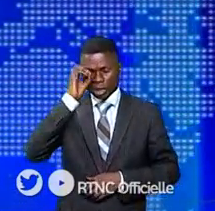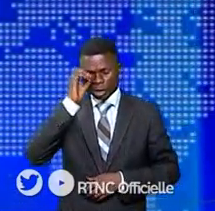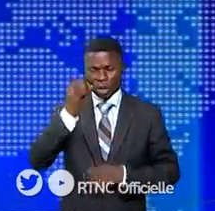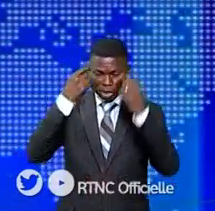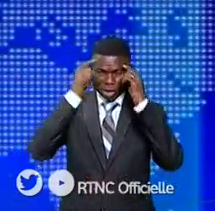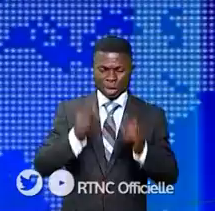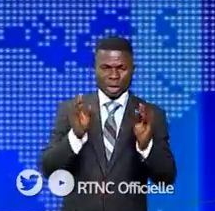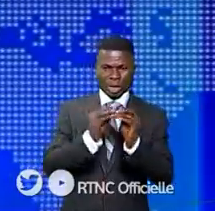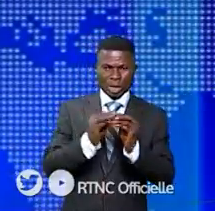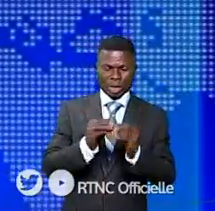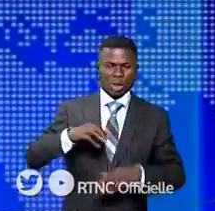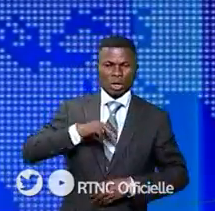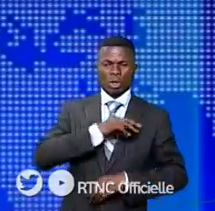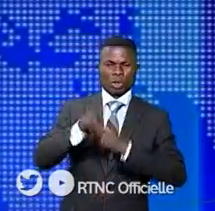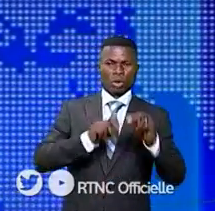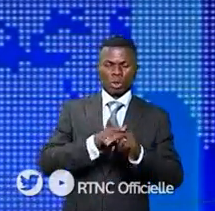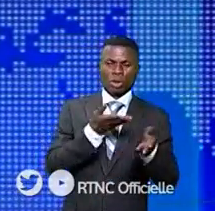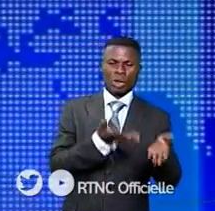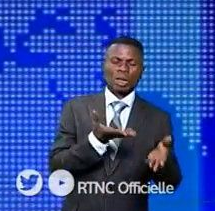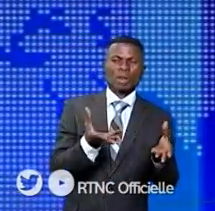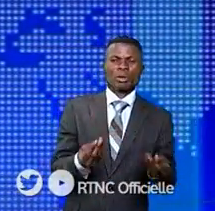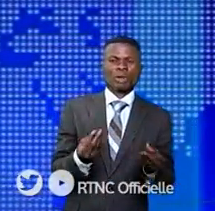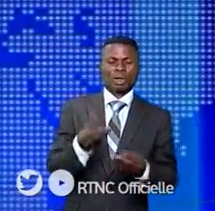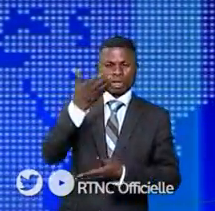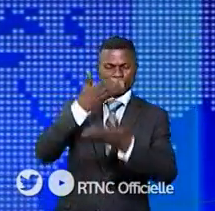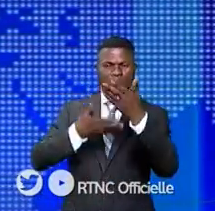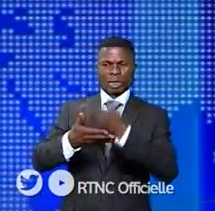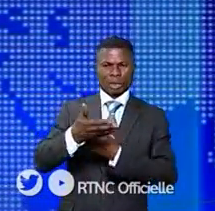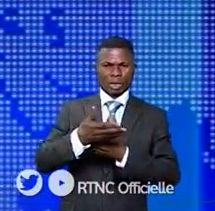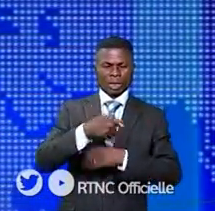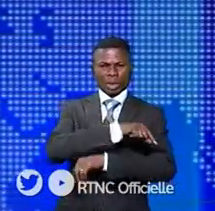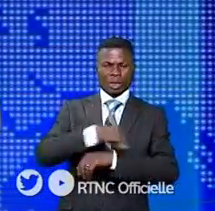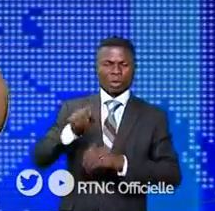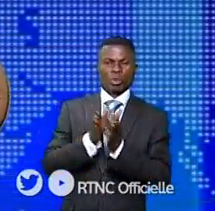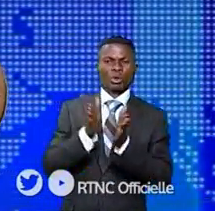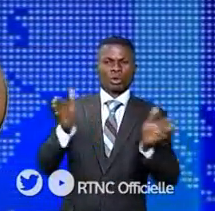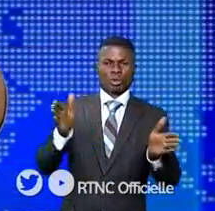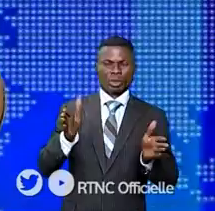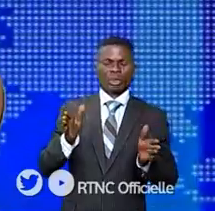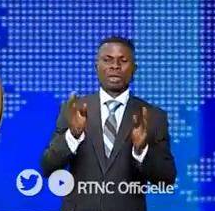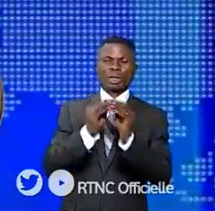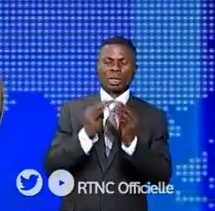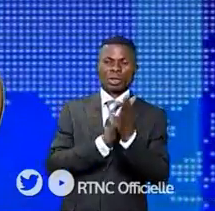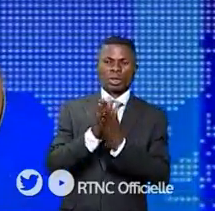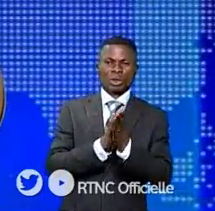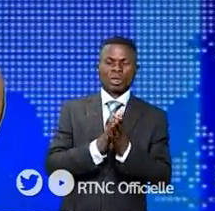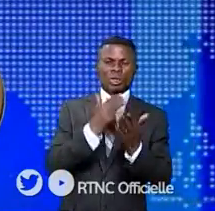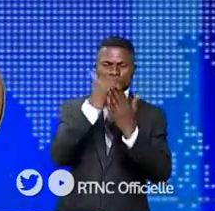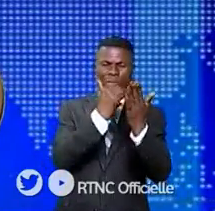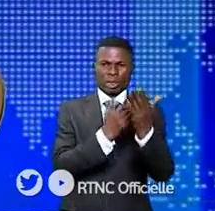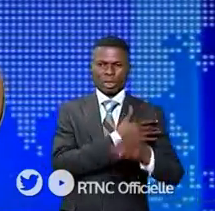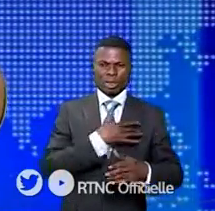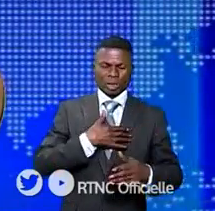de la réunion du Comité national de facilitation des échanges à la direction générale, réunion axée sur l'identification et